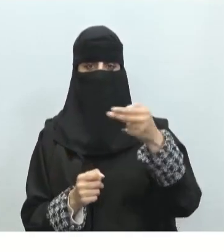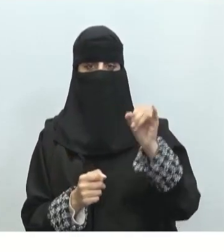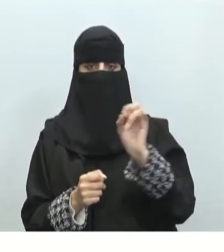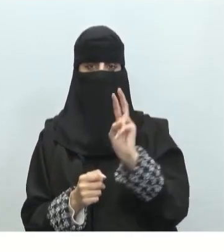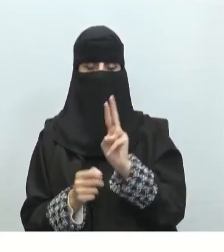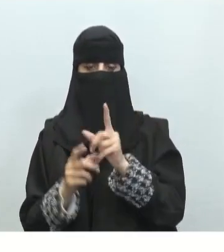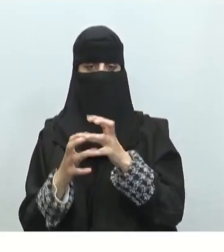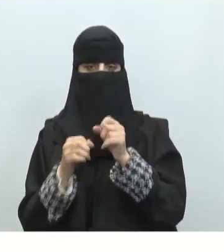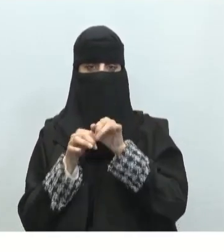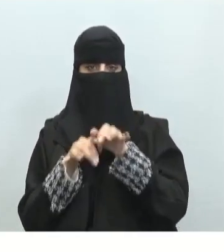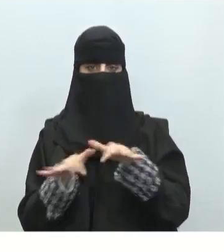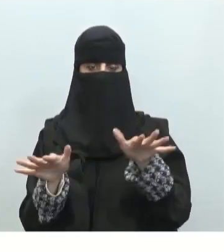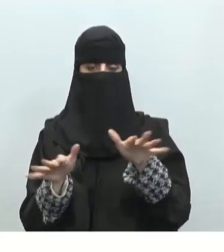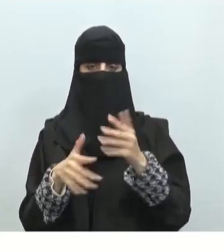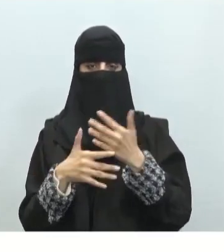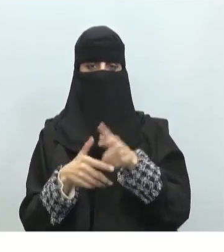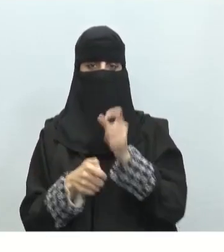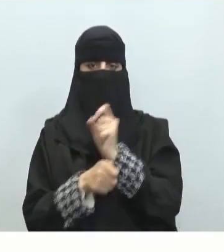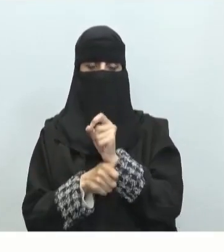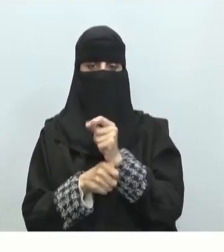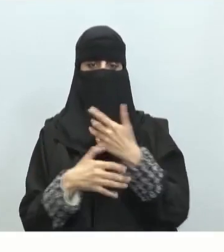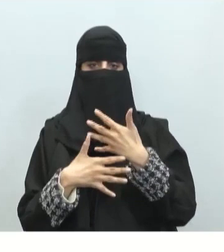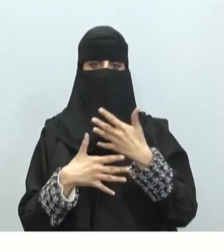عمت الفاعل